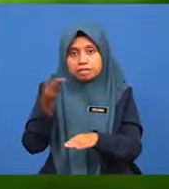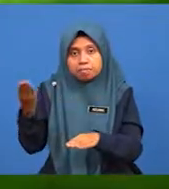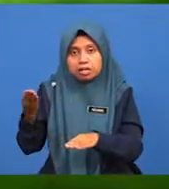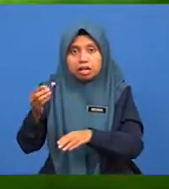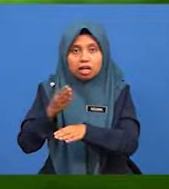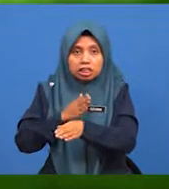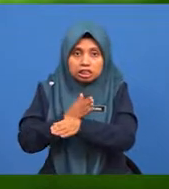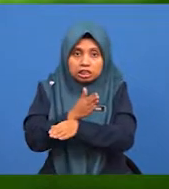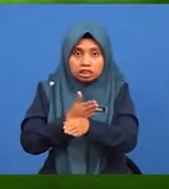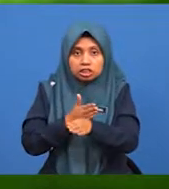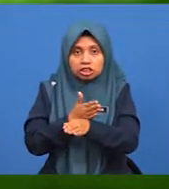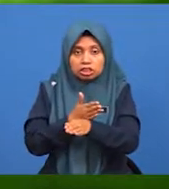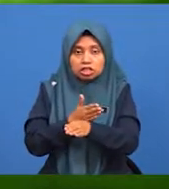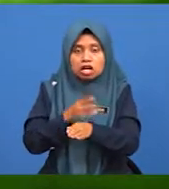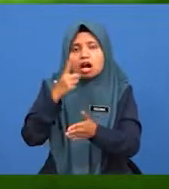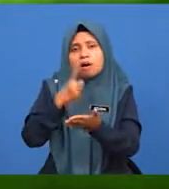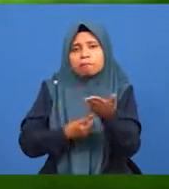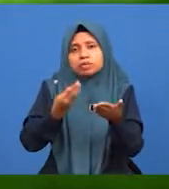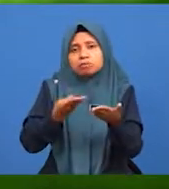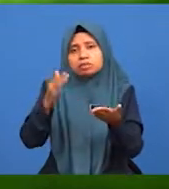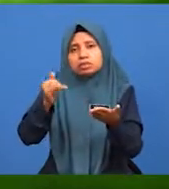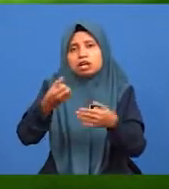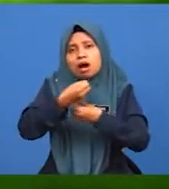Apakah benda yang berbentuk bulat itu?